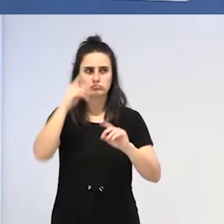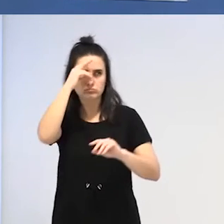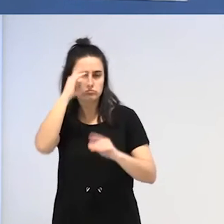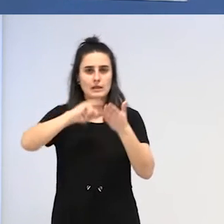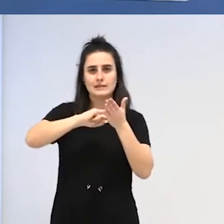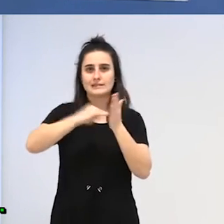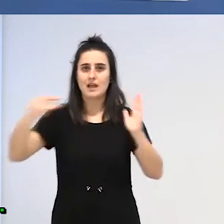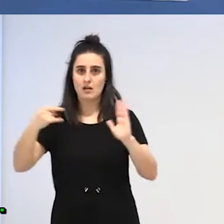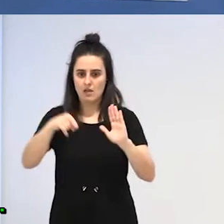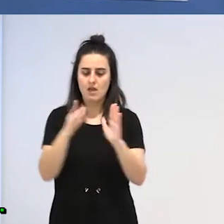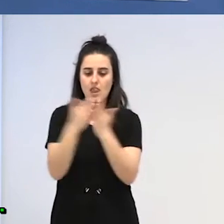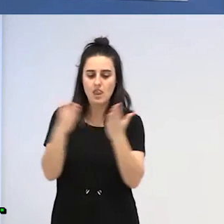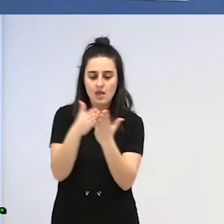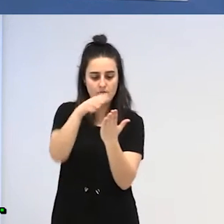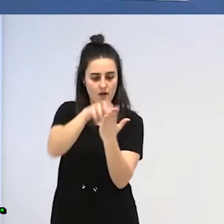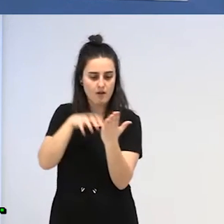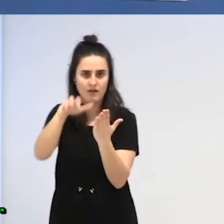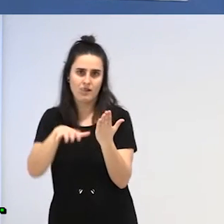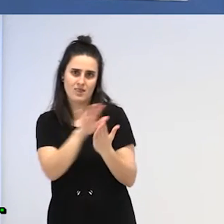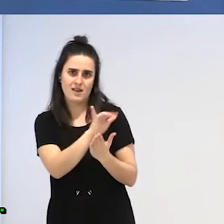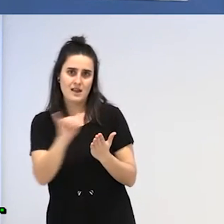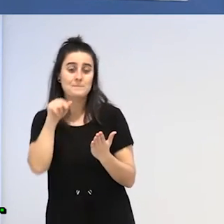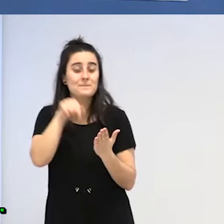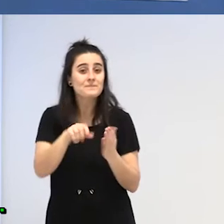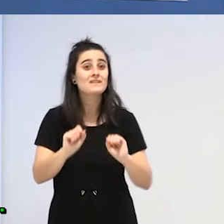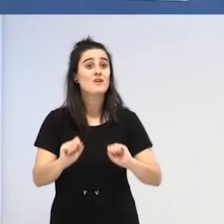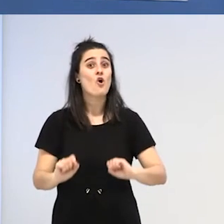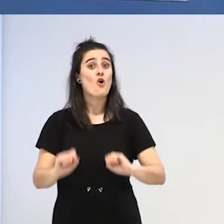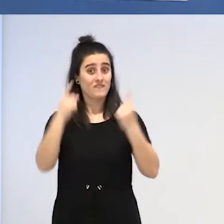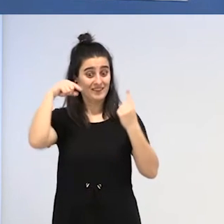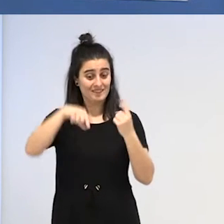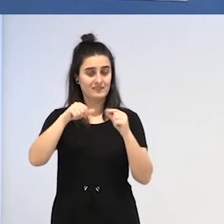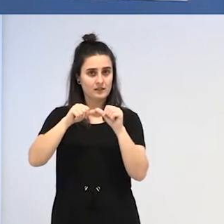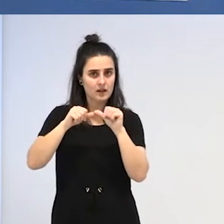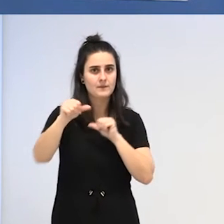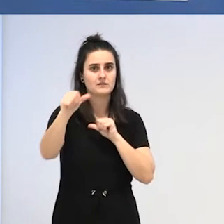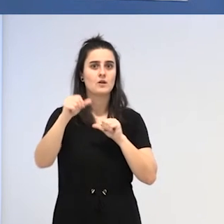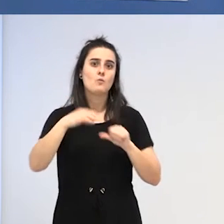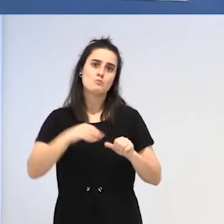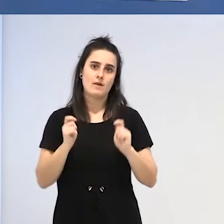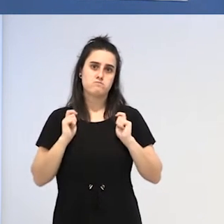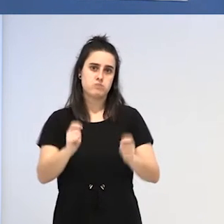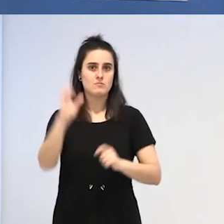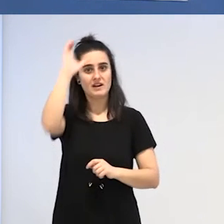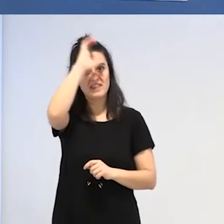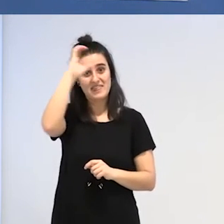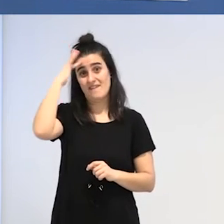ditu liburuak, eta alde horretatik ofizialki zientzia fikzio deitu alzaio.